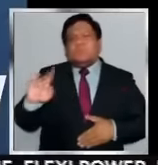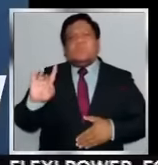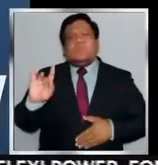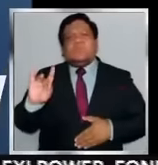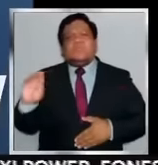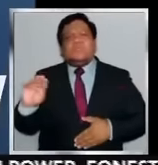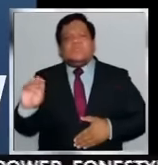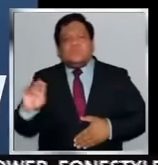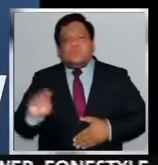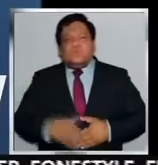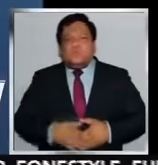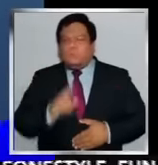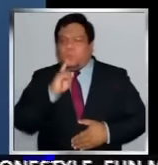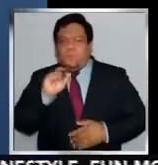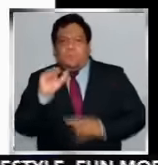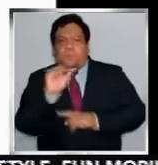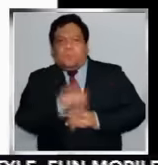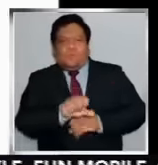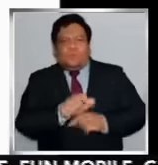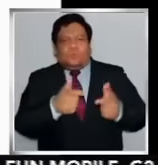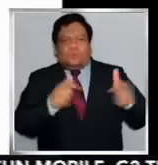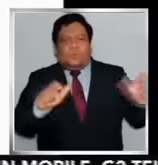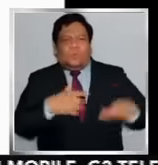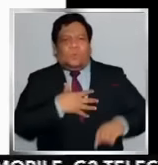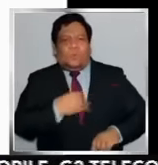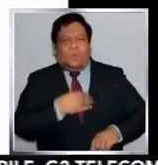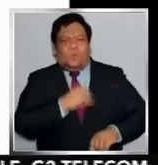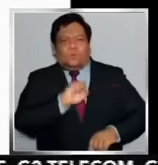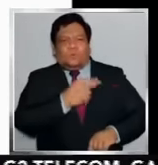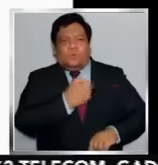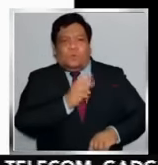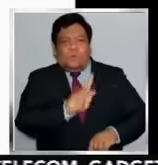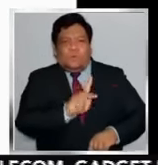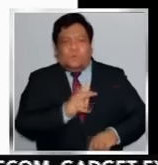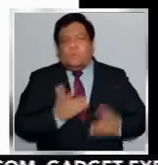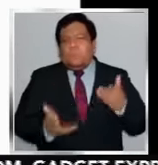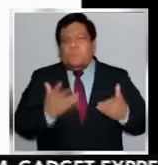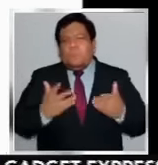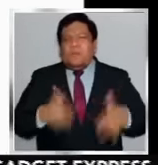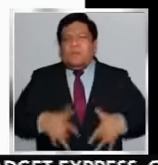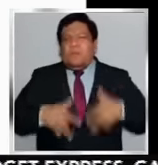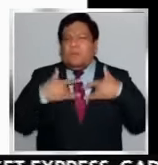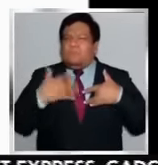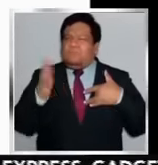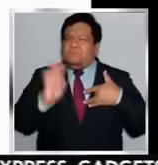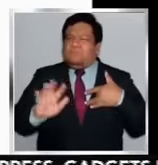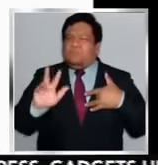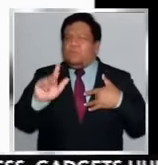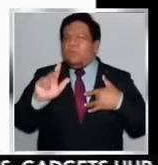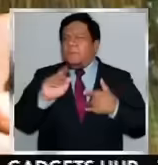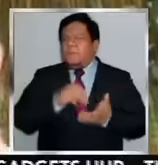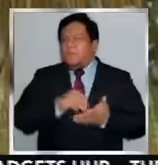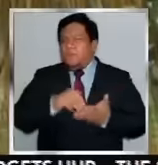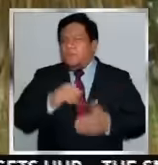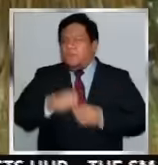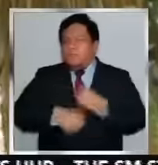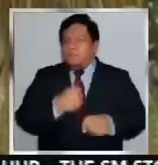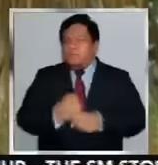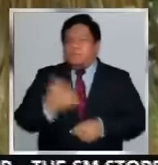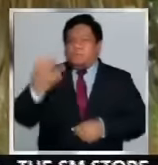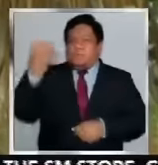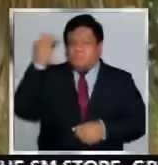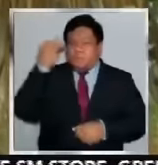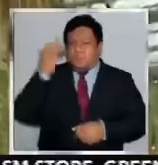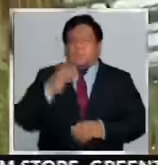Shark. Pinaniniwala ang nabuhay ang mga ito 23 hanggang 3.6 billion years na nakakaraan. Ang scientific name ng Megalodon ay Otodus Megalodon. Ang Megalodon ay